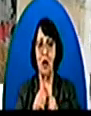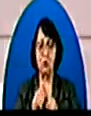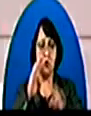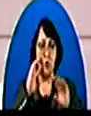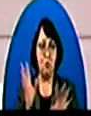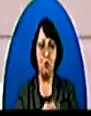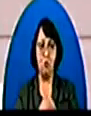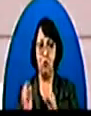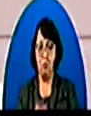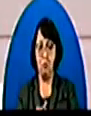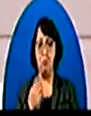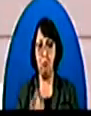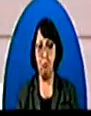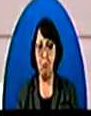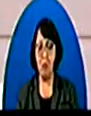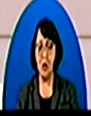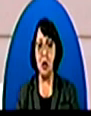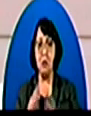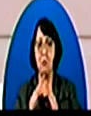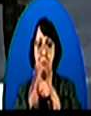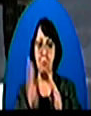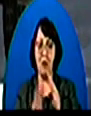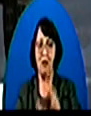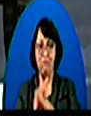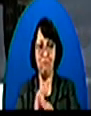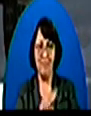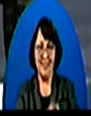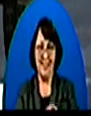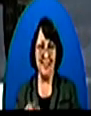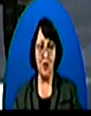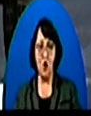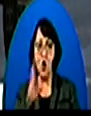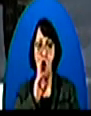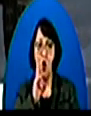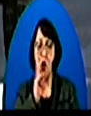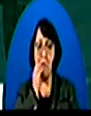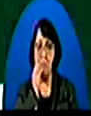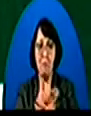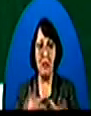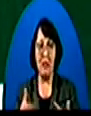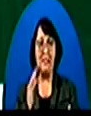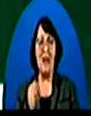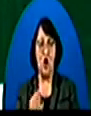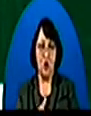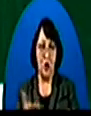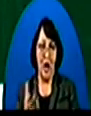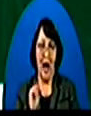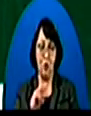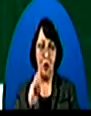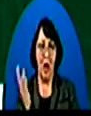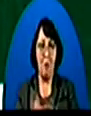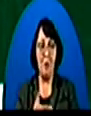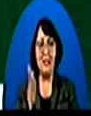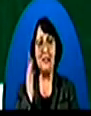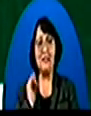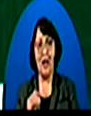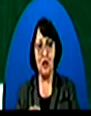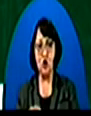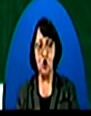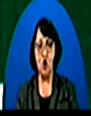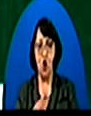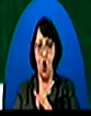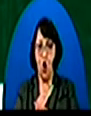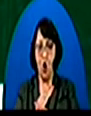онцлогтой байлаа. За энэ бол мэдээж энэ хөл хөрөнд орсон иргэдийн үед бол хоол хүнсийг яаж хэрхэн хөргөхийн за аюулгүй байдлыг яаж хангахын тухайн одоо хөл